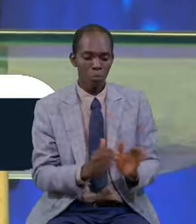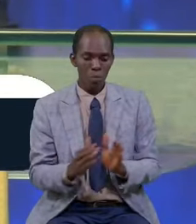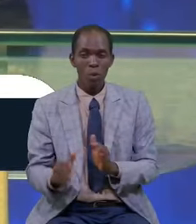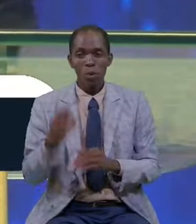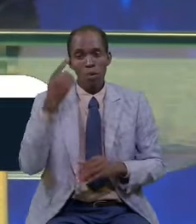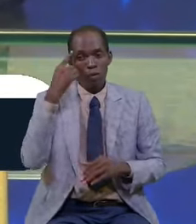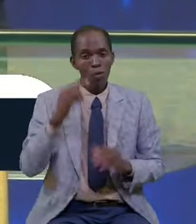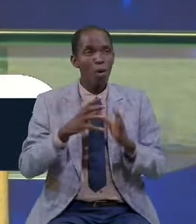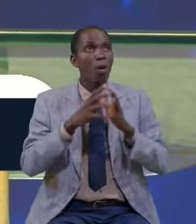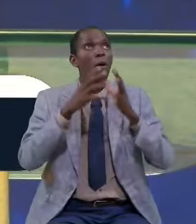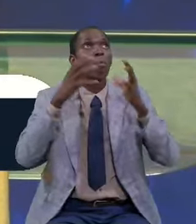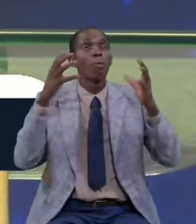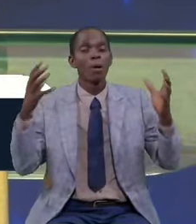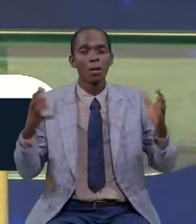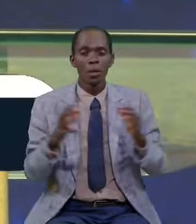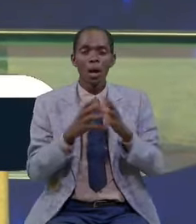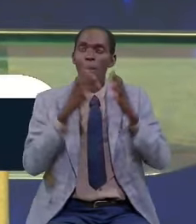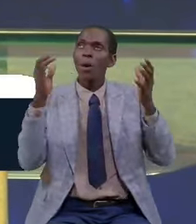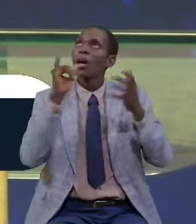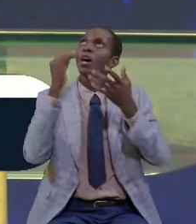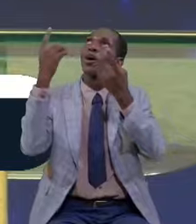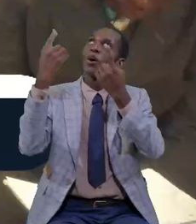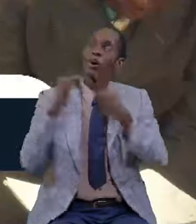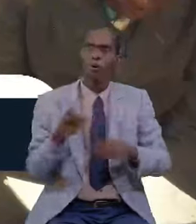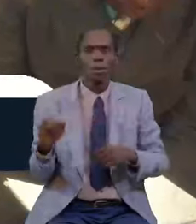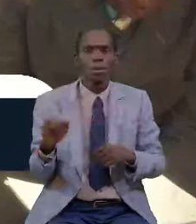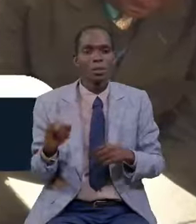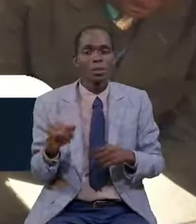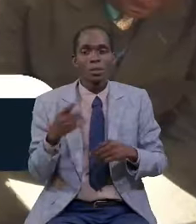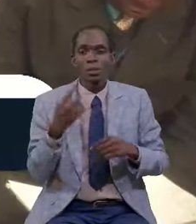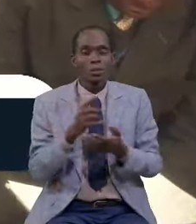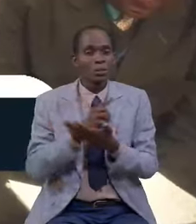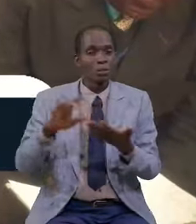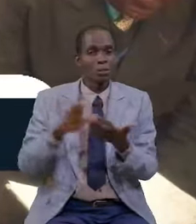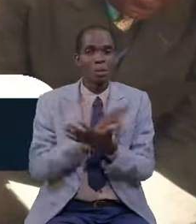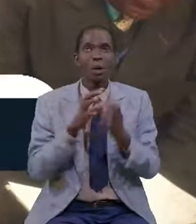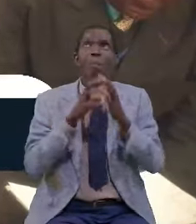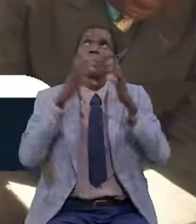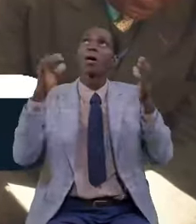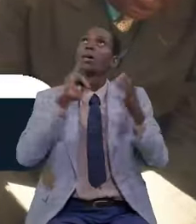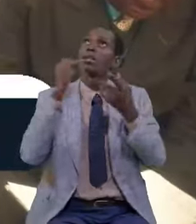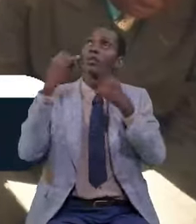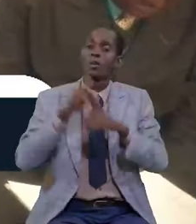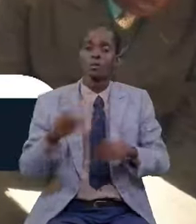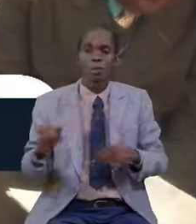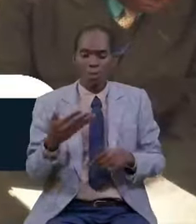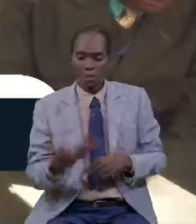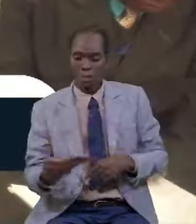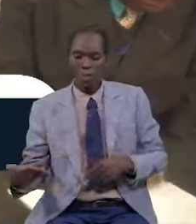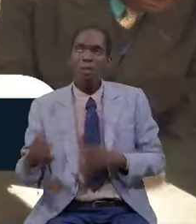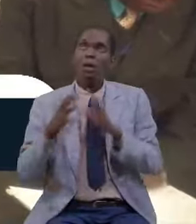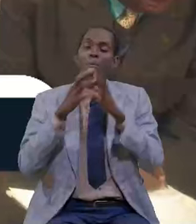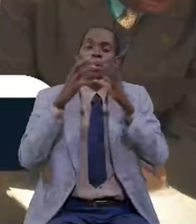pour l'abondance. L'abondance vient. L'abondance surnaturelle. L'abondance